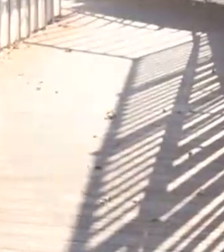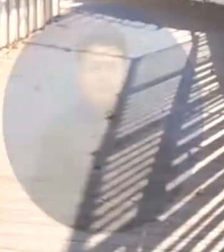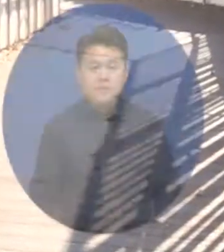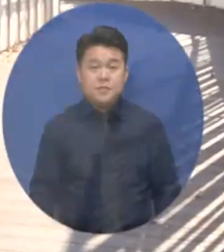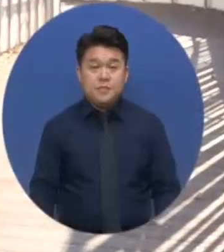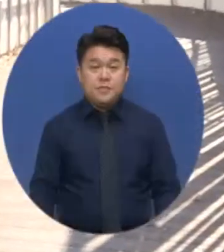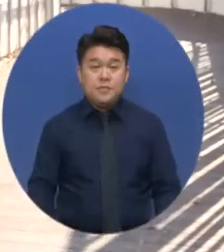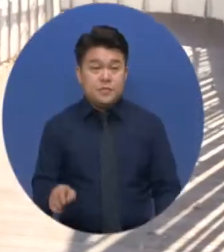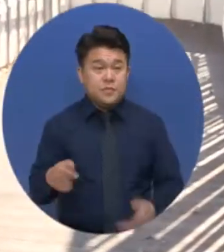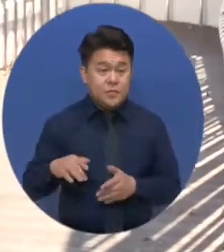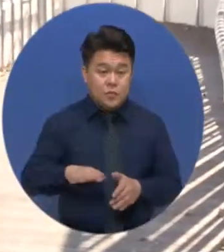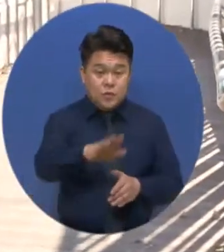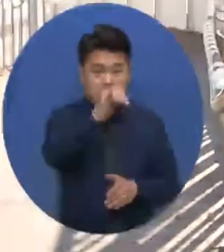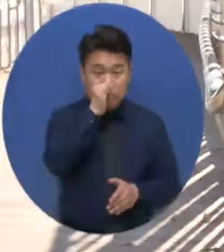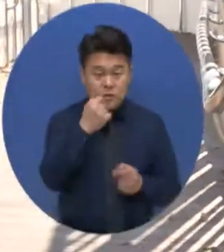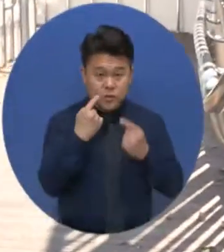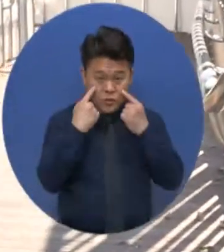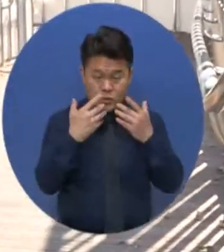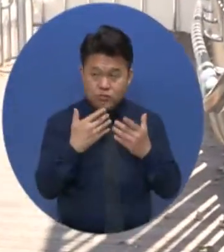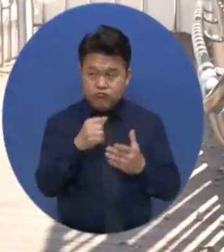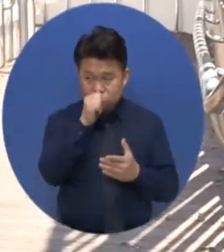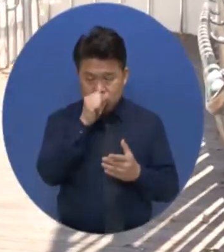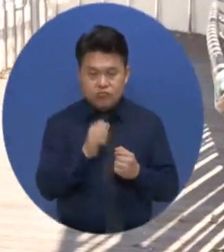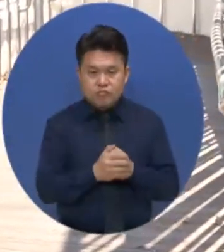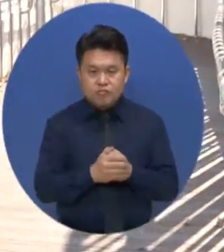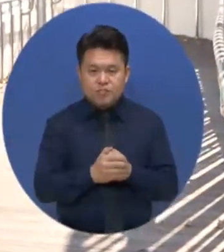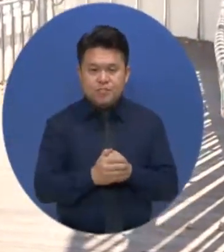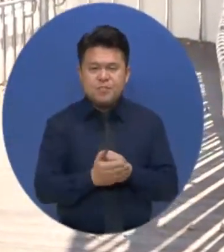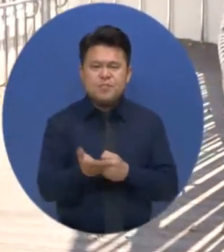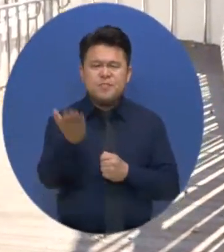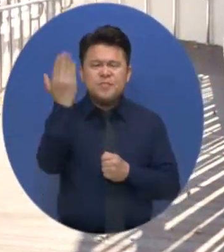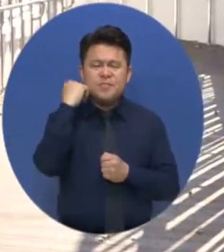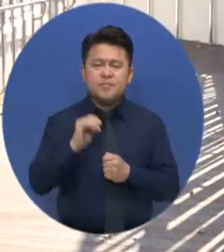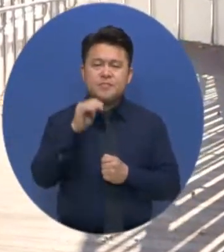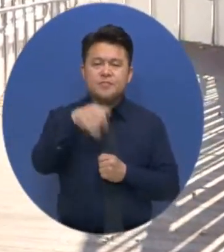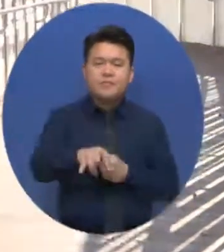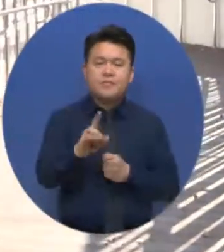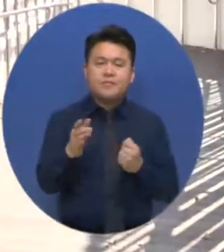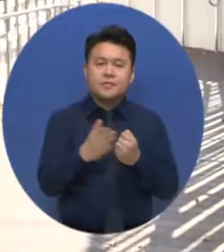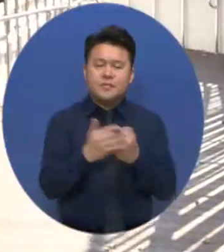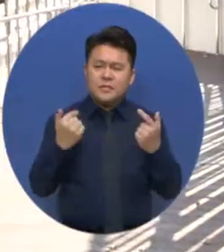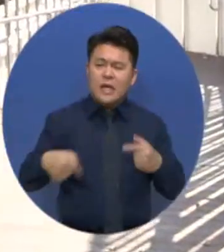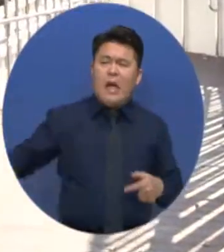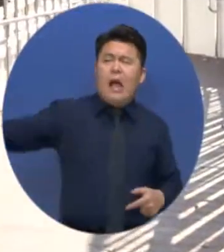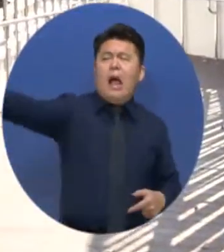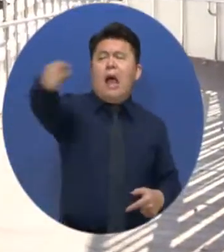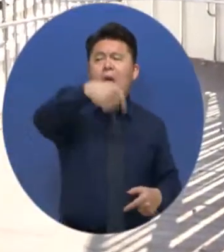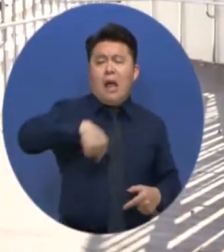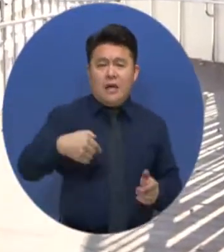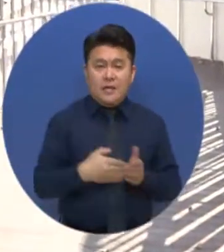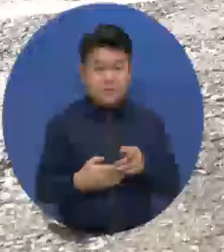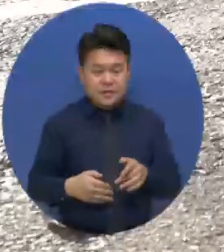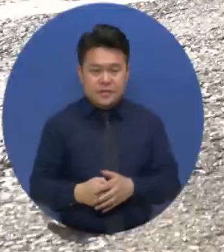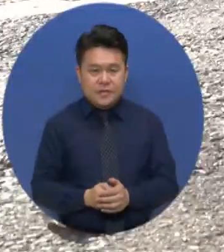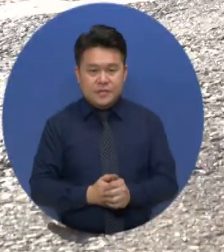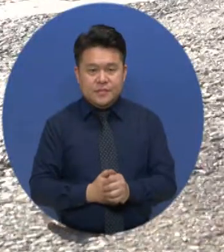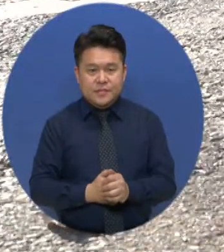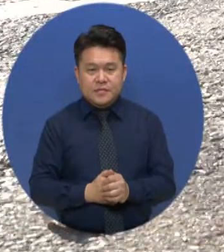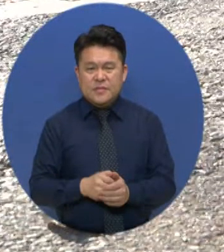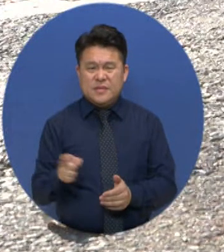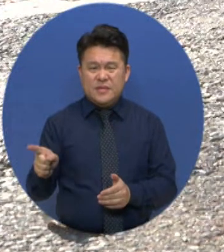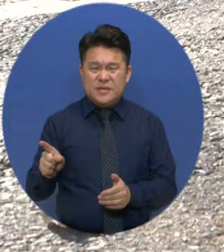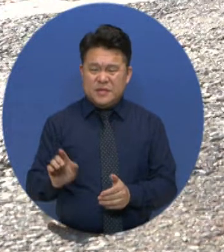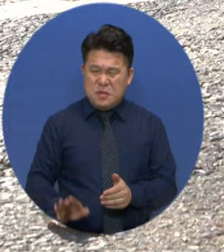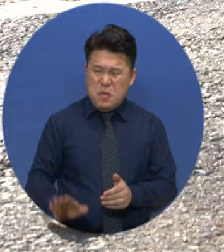확실히 편하죠. 일단은 전 같으면은 저기 언덕이 여기밖에 없기 때문에 항상 돌아서 이렇게 왔어야 되는데 저쪽은